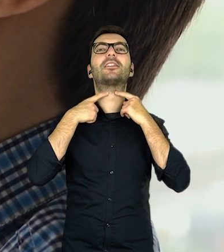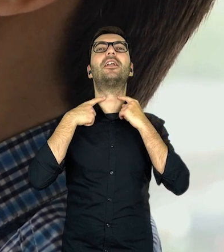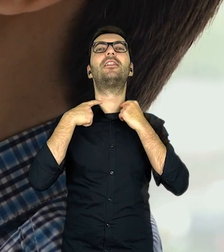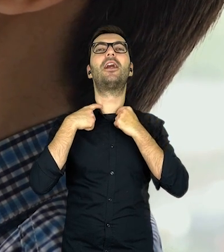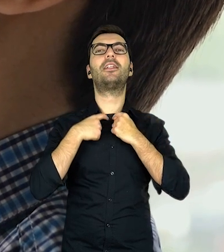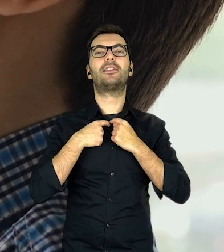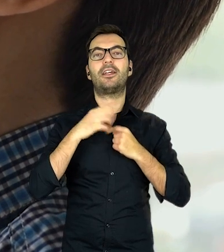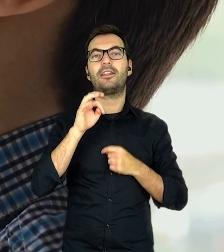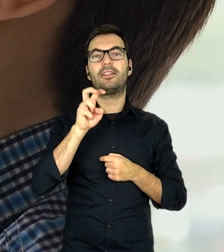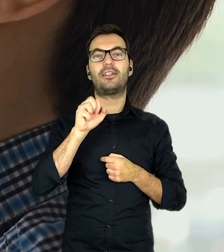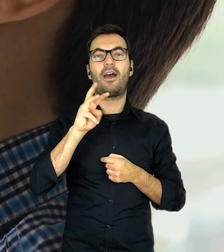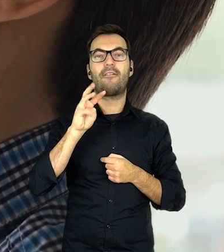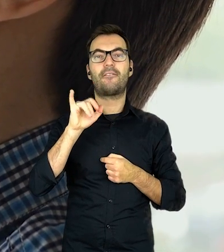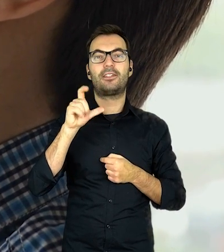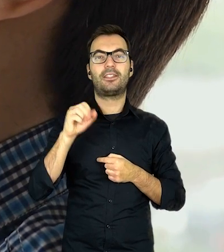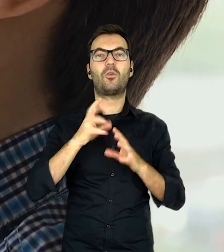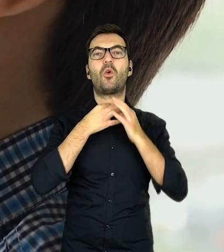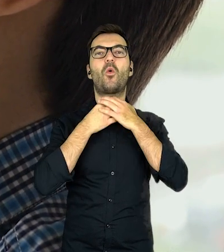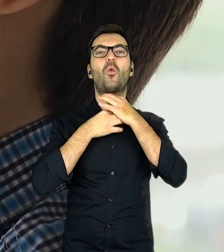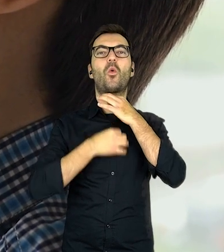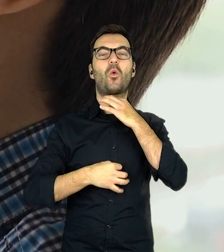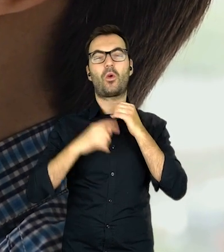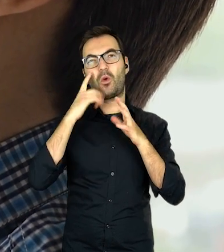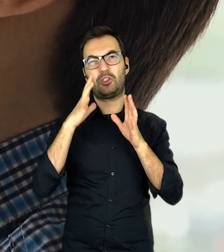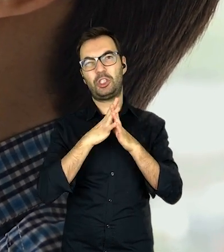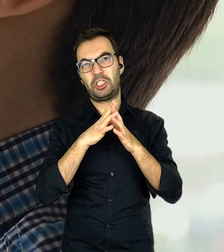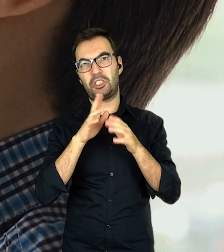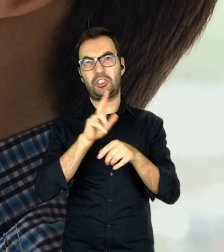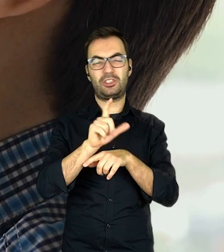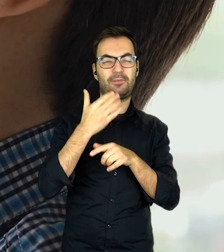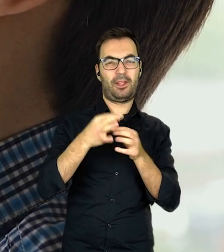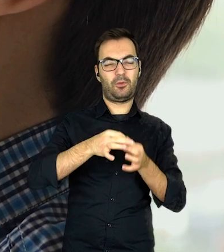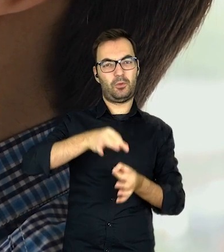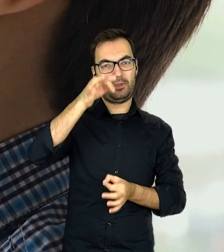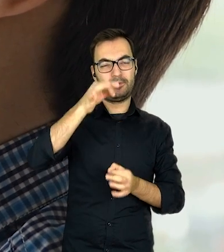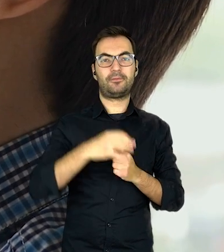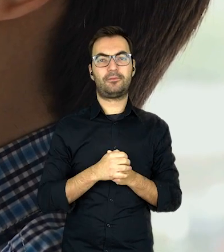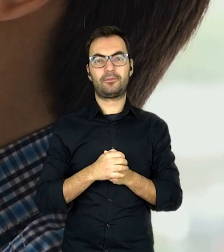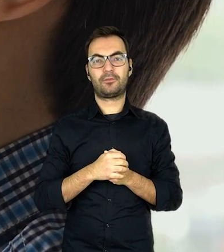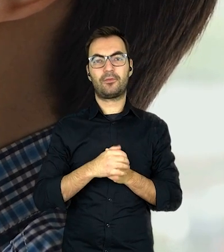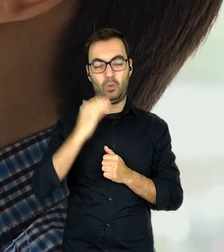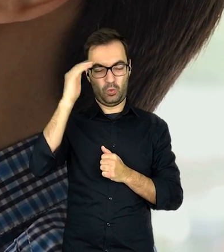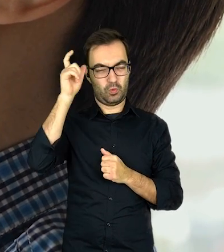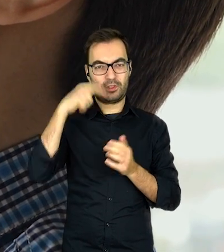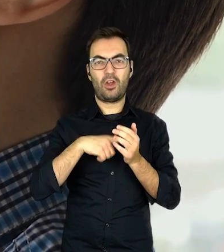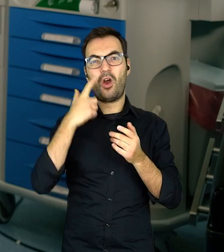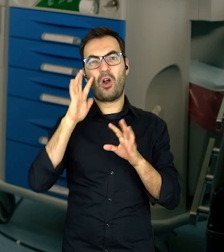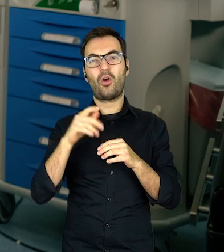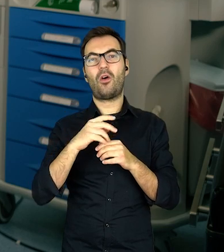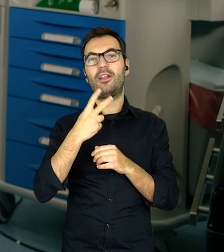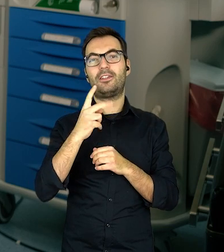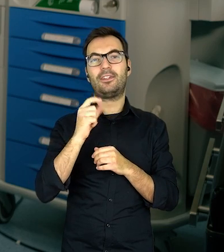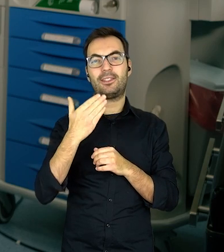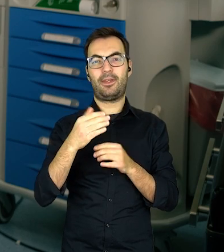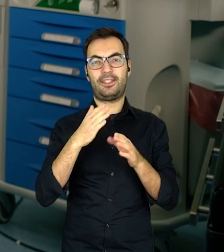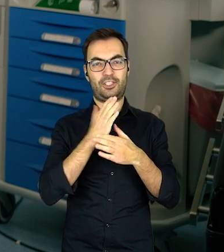przez krtań i przechodzi do tchawicy, czyli rury, która ma długość od 10 do 13 cm u dorosłej osoby i około